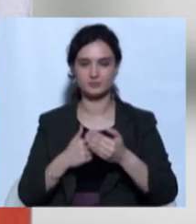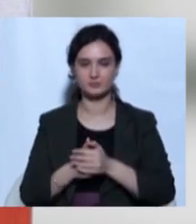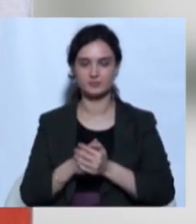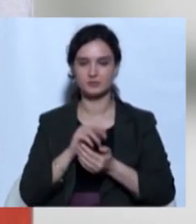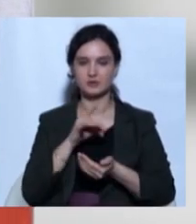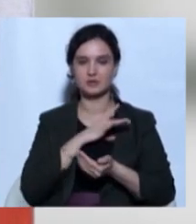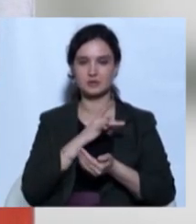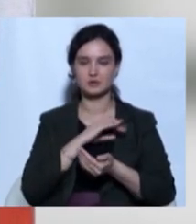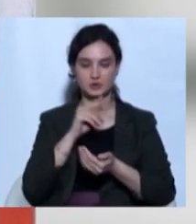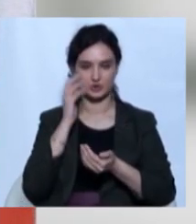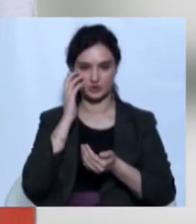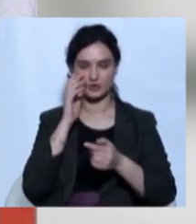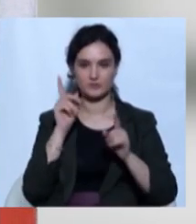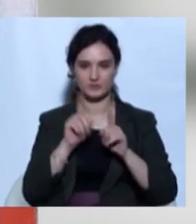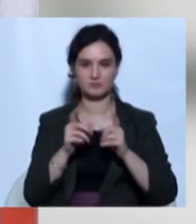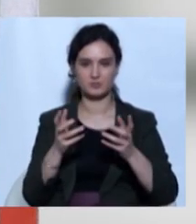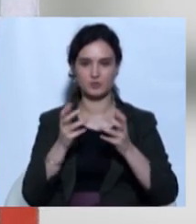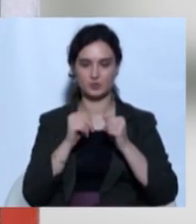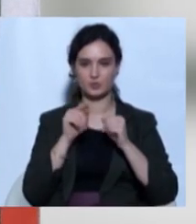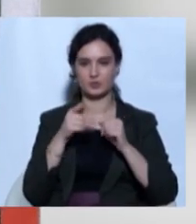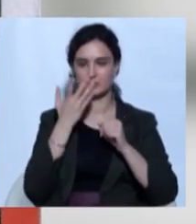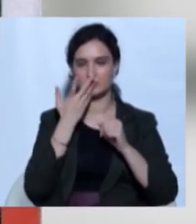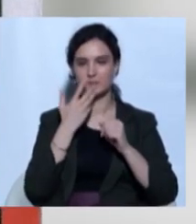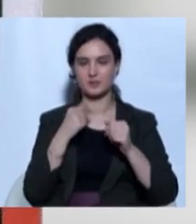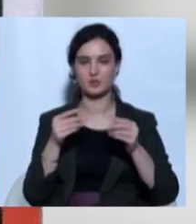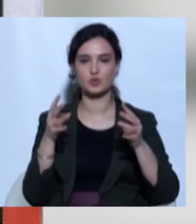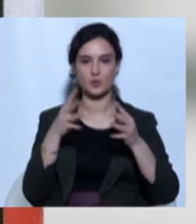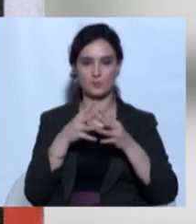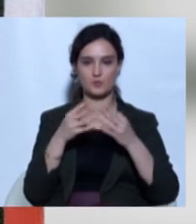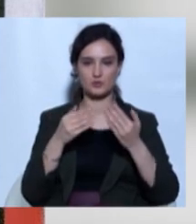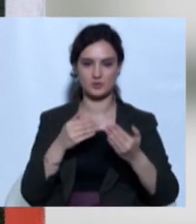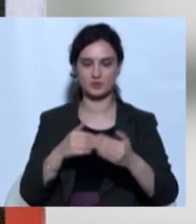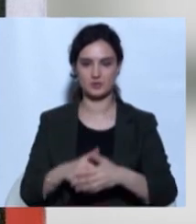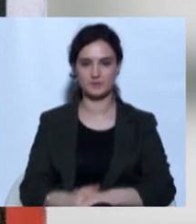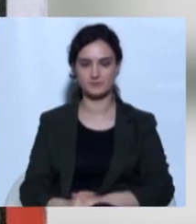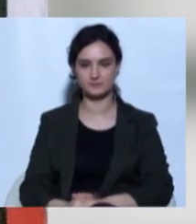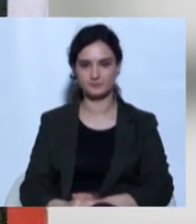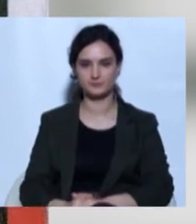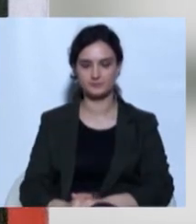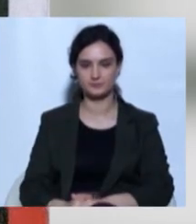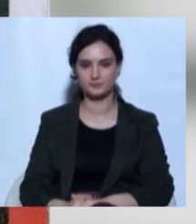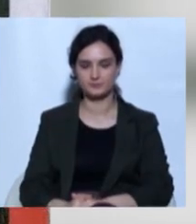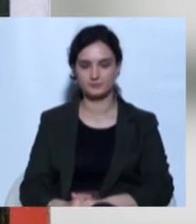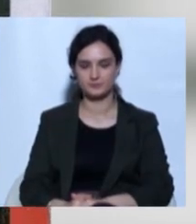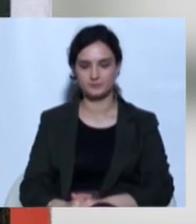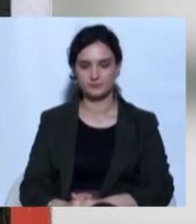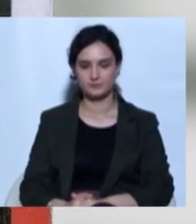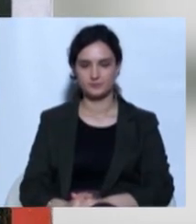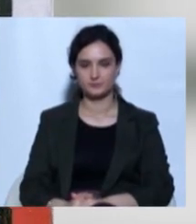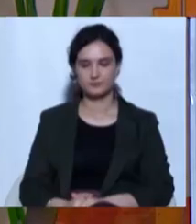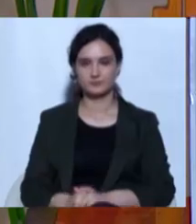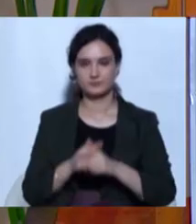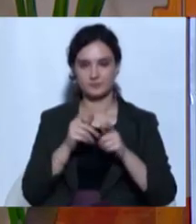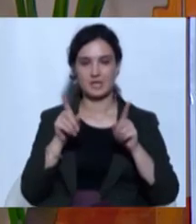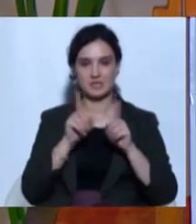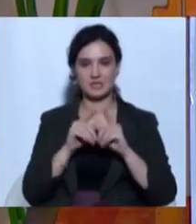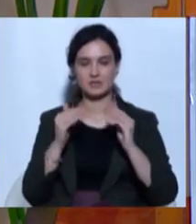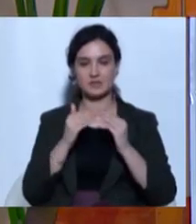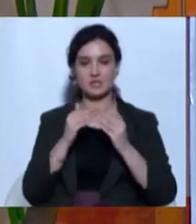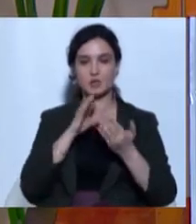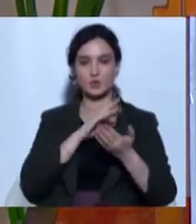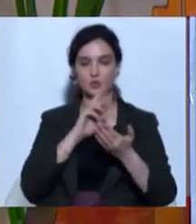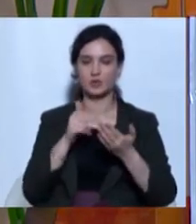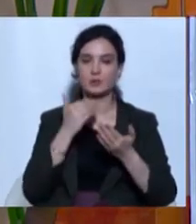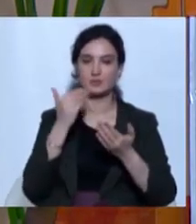და თეთრი და შავით მიიღო აი ეს ფერის კომპოზიცია. მას ასეთივე სახლი ჰქონდა და ეს